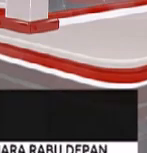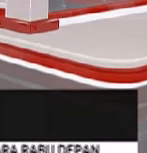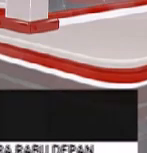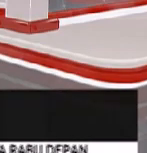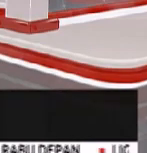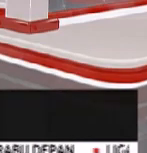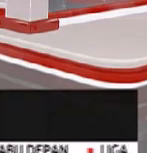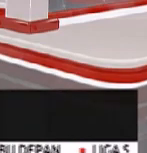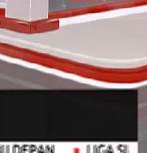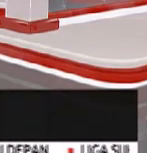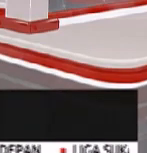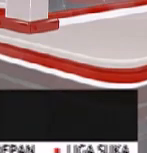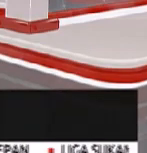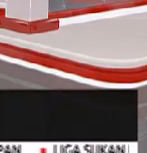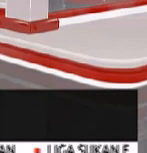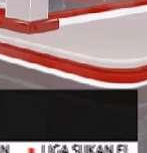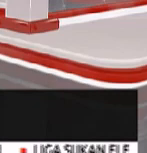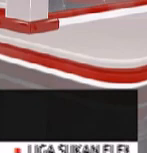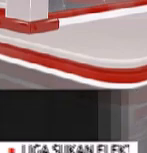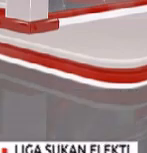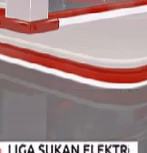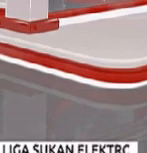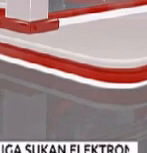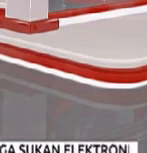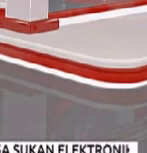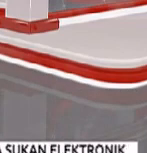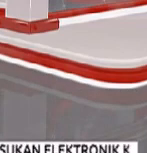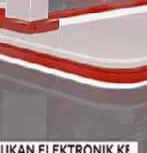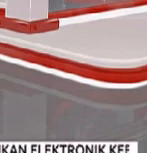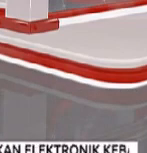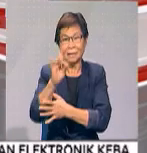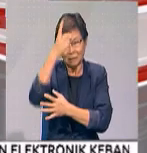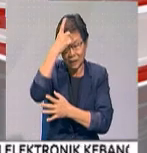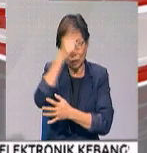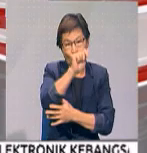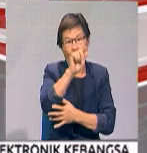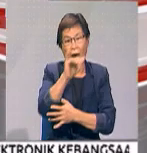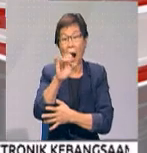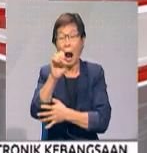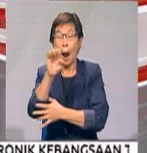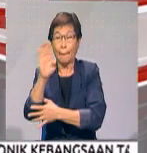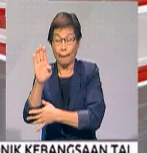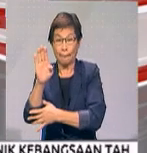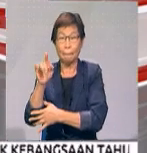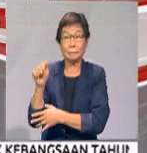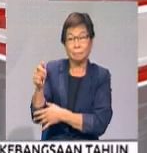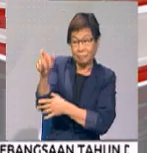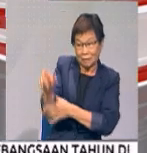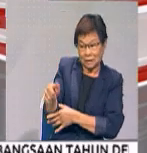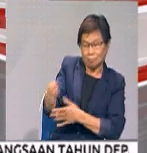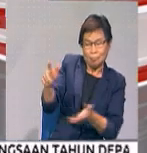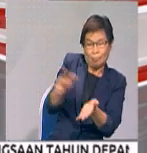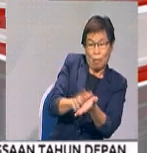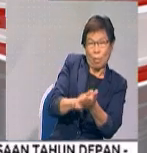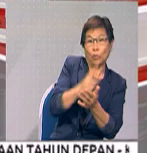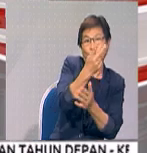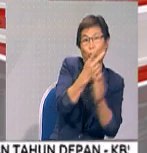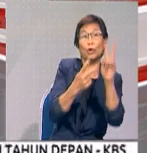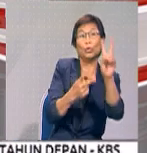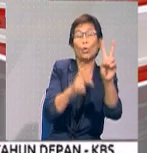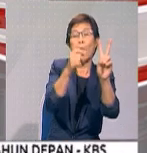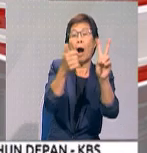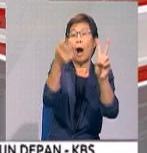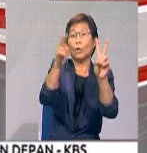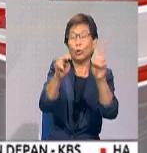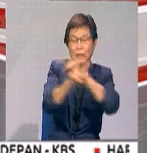Bahagian Counter Terrorism E8 Cawangan Khas Subukir Aman, Dato' Ayub Han Maidin Picih, mengesahkan dua ahli Dewan